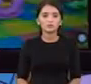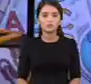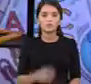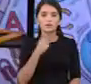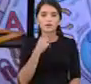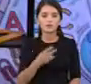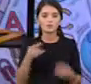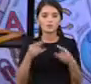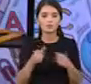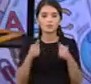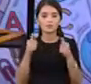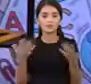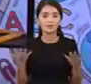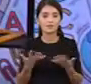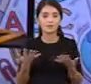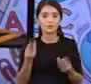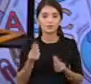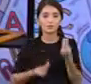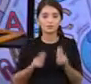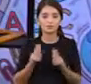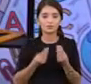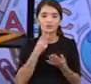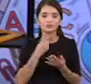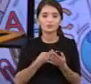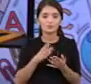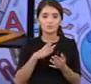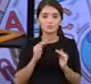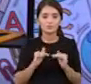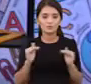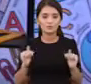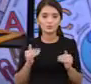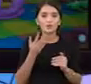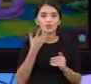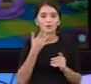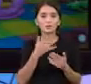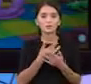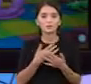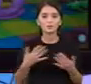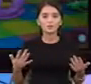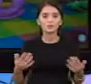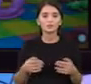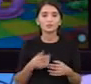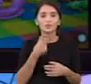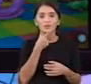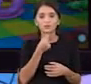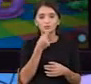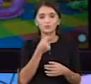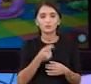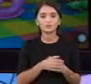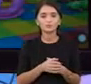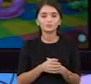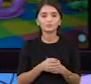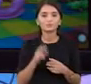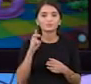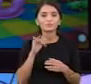topshirildi. Qarang ekranda qanday o'yingohlarni ko'rayapsiz bolajonlar. Rang-barang, bir-biridan